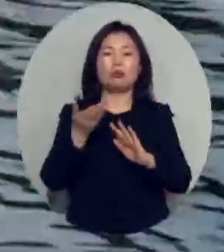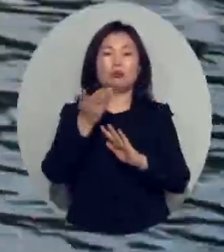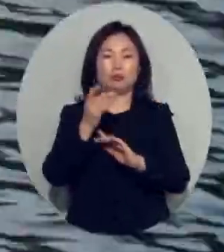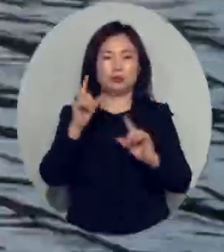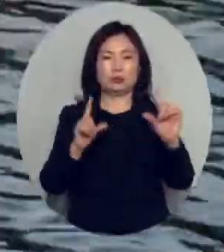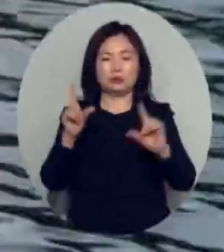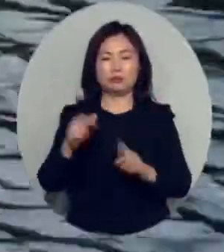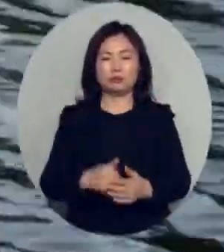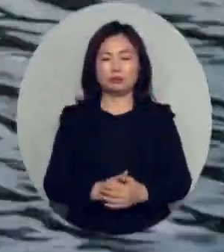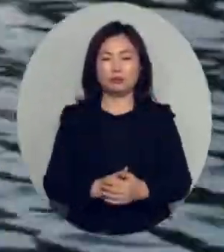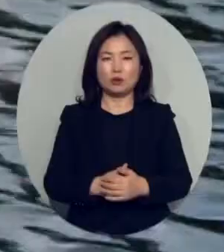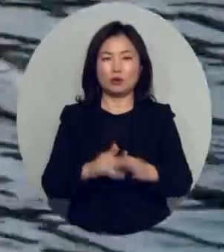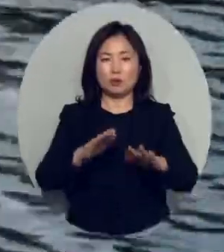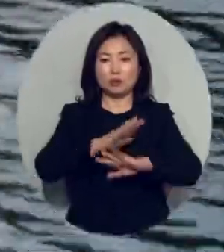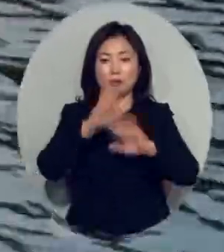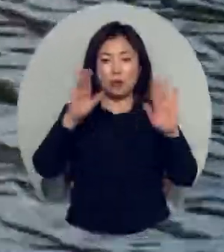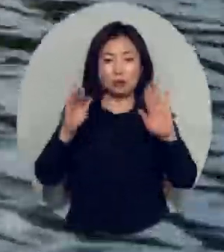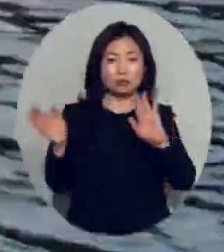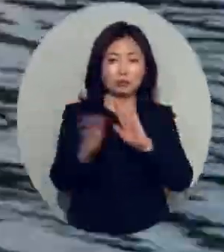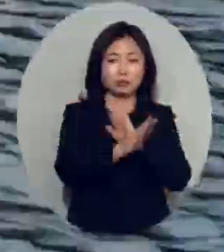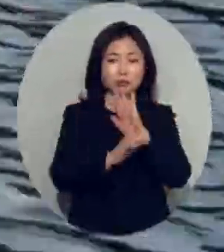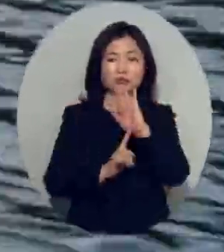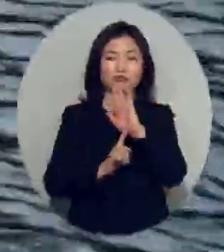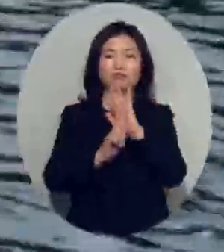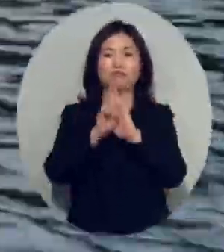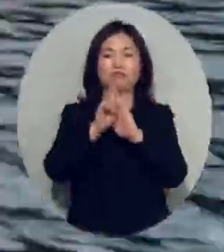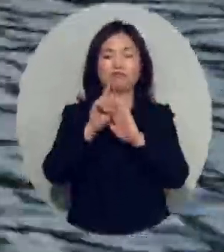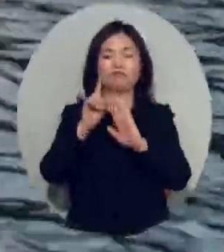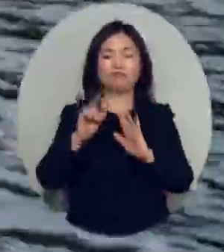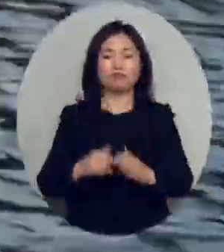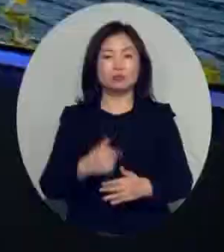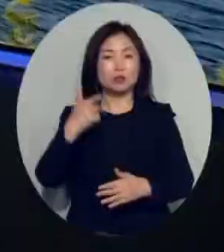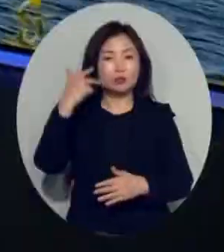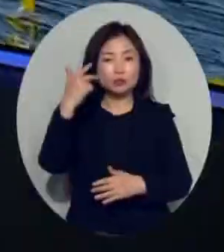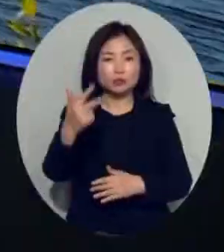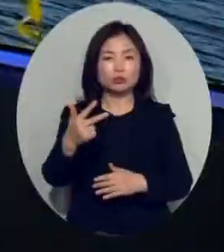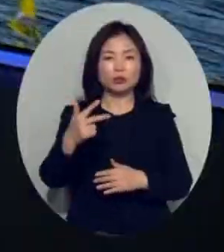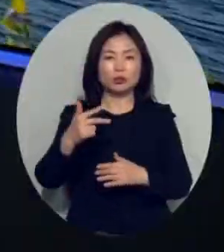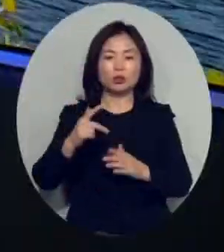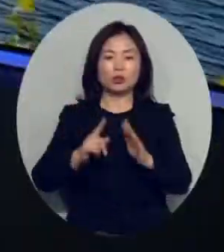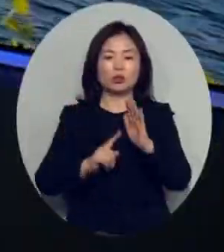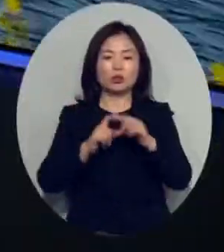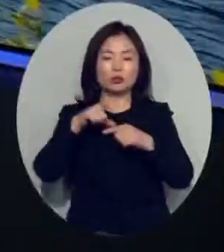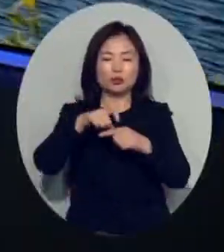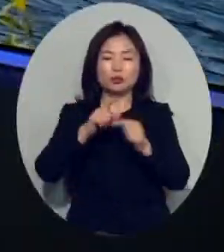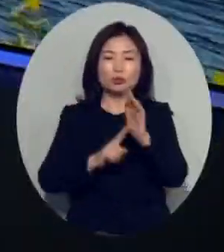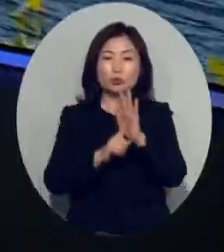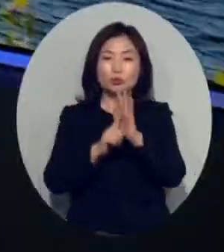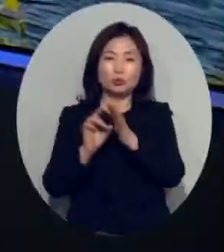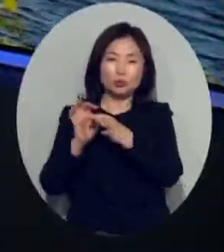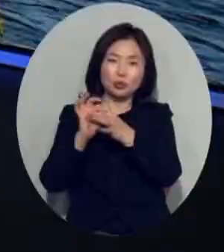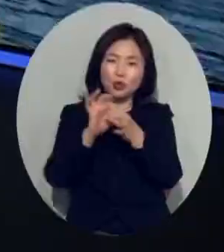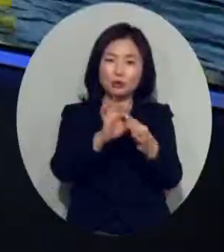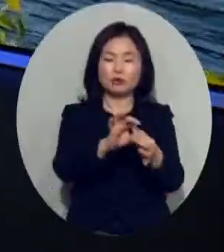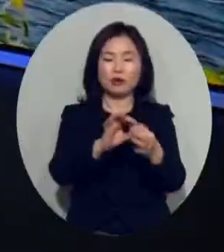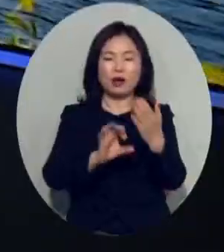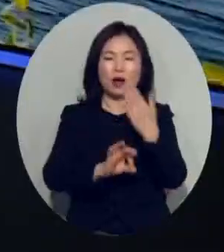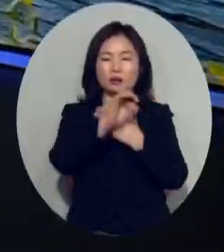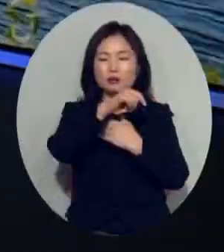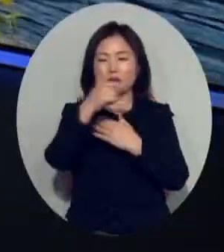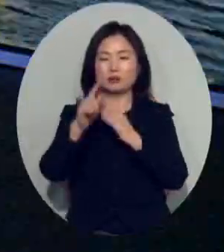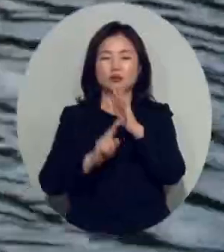기온을 간신히 넘었습니다 그래도 오늘 낮부터는 추위가 조금 풀렸는데요 다음 주에는 계속 평년 수준을 웃돌면서